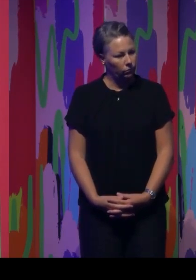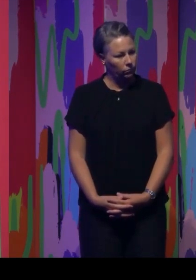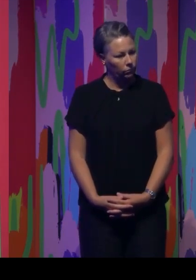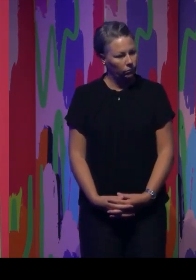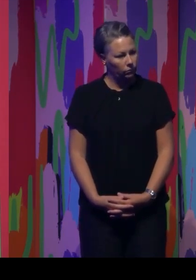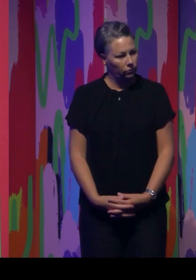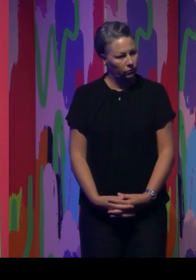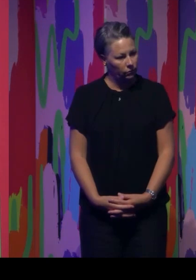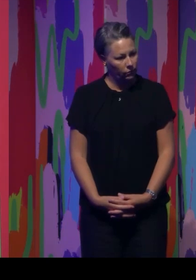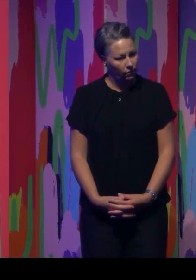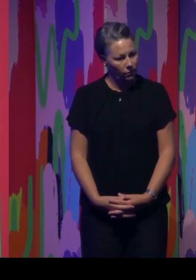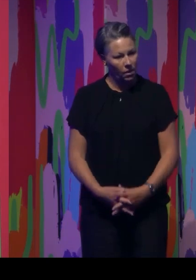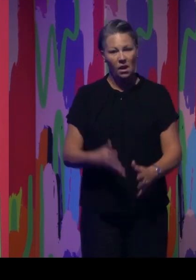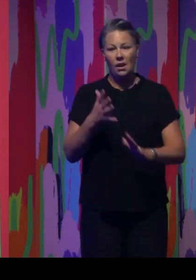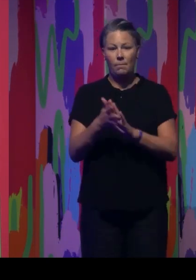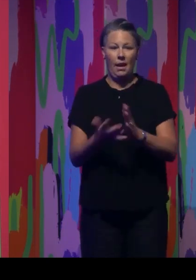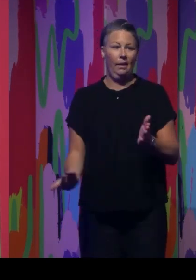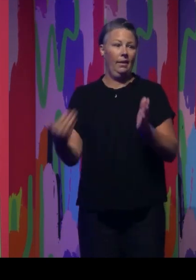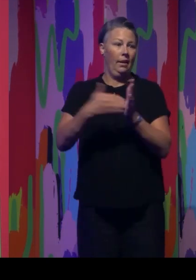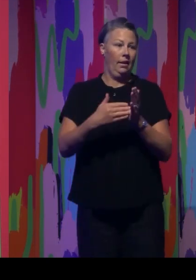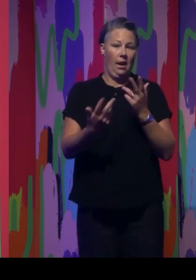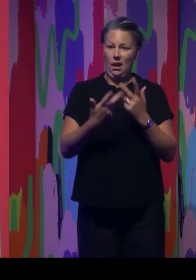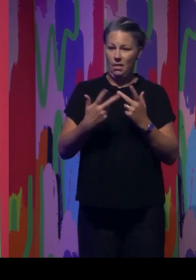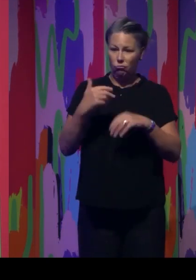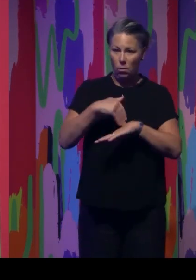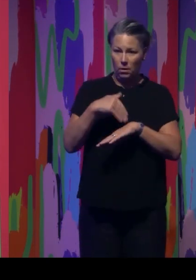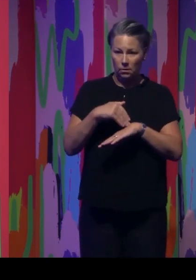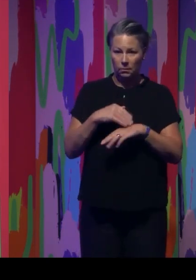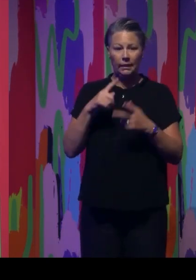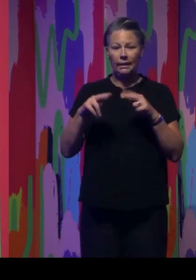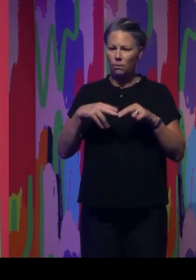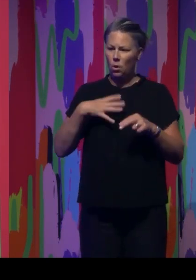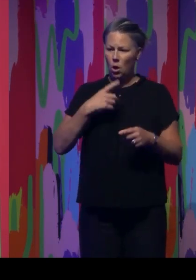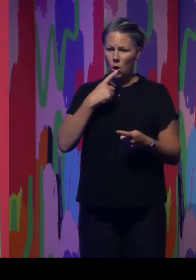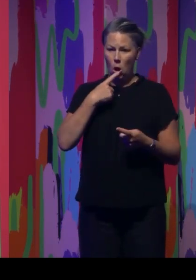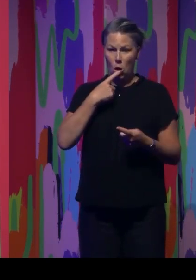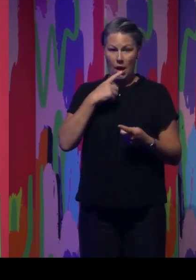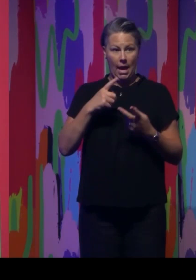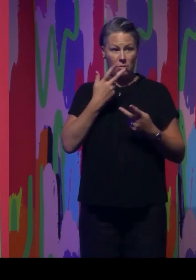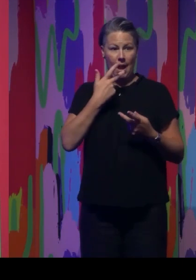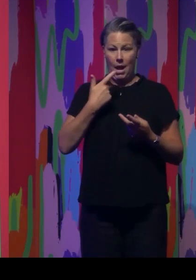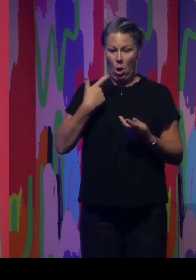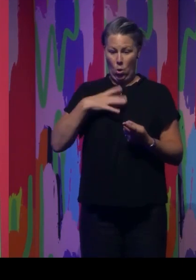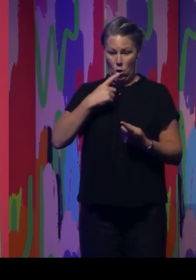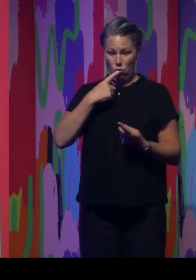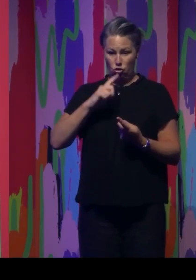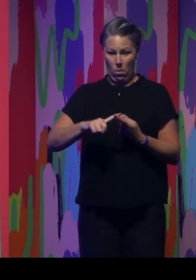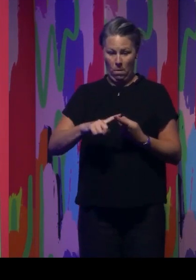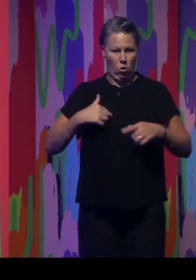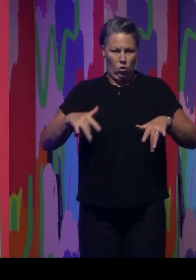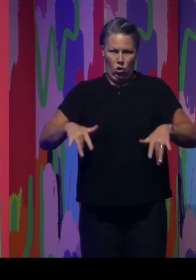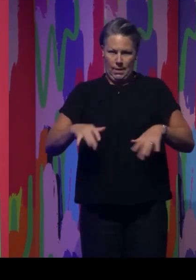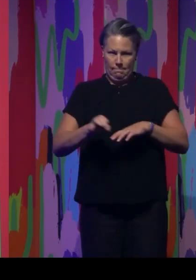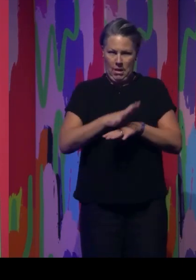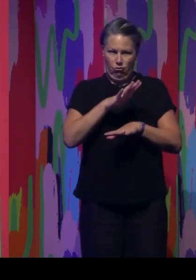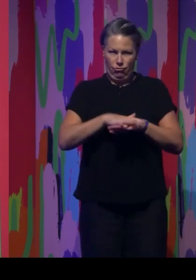And that leads to another problem in our country that if anyone wants to adopt a child before marriage, then